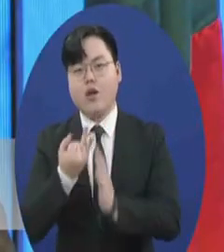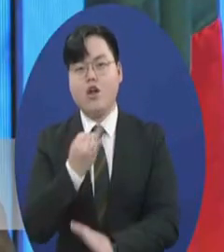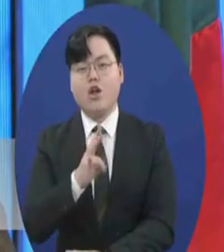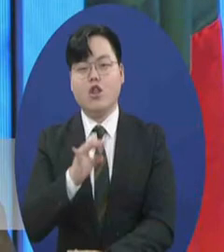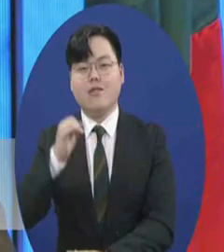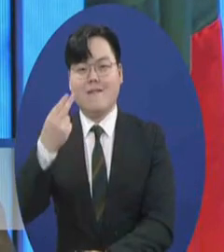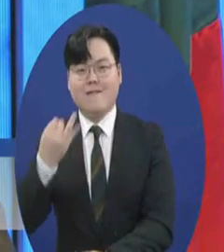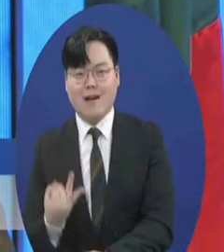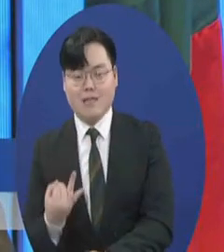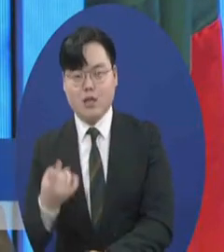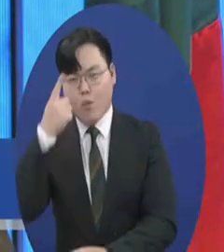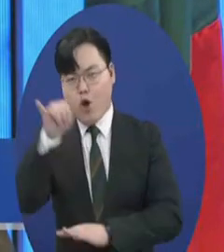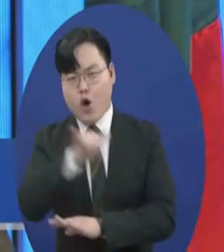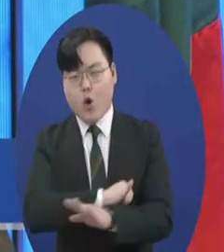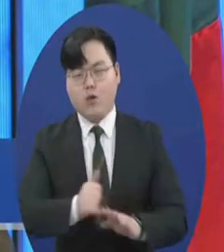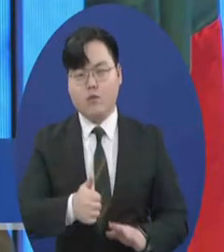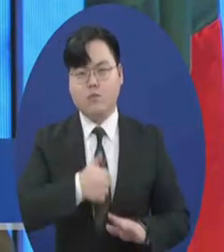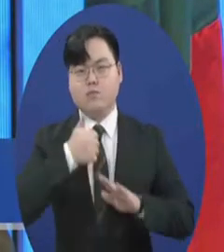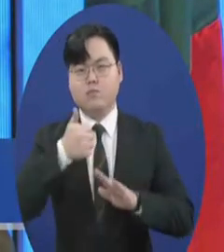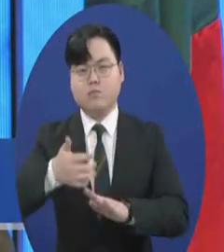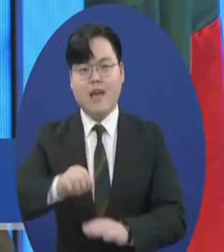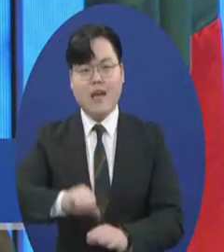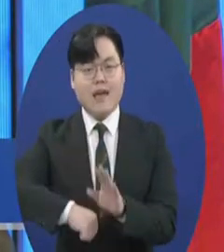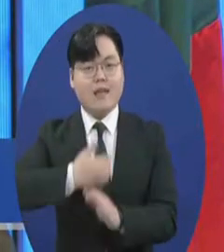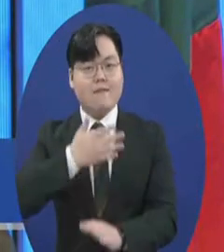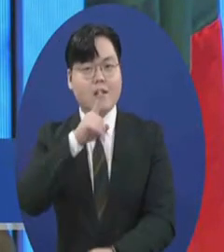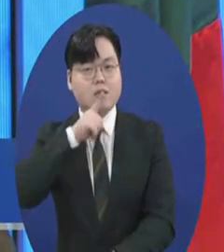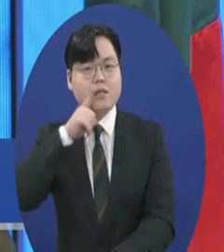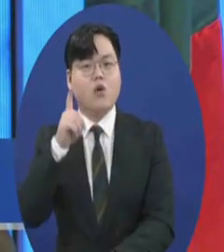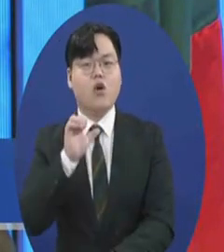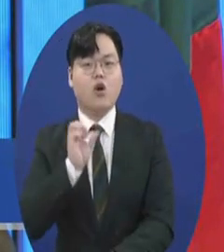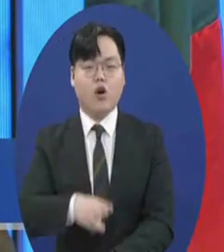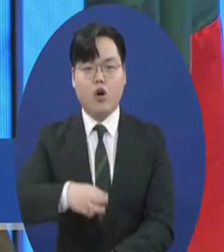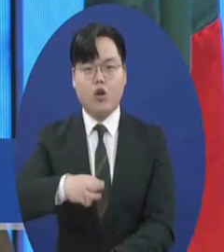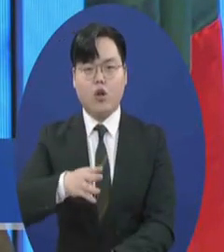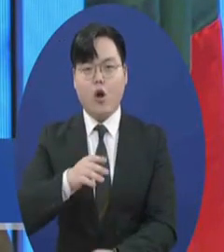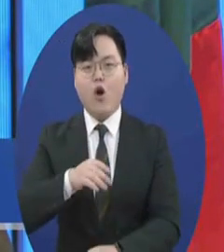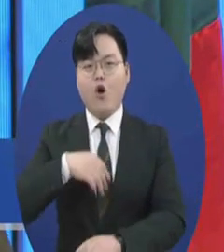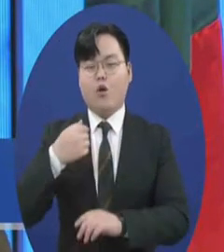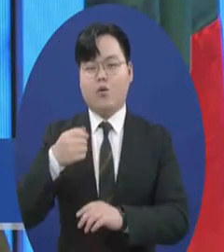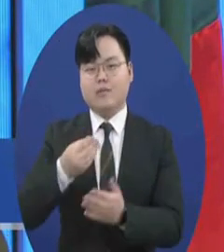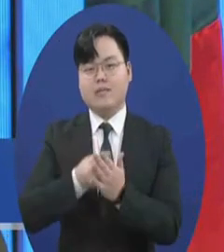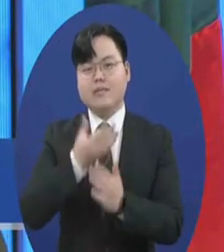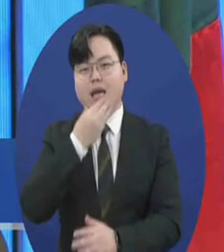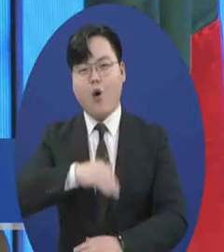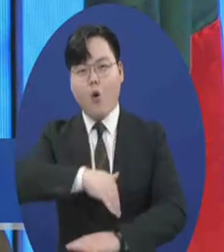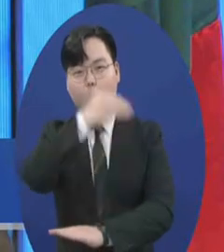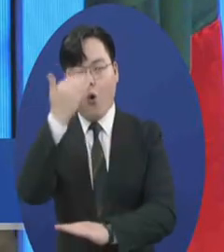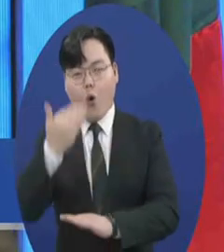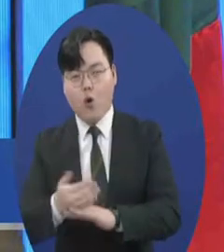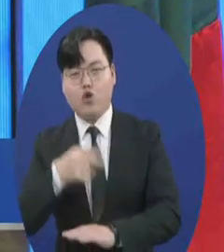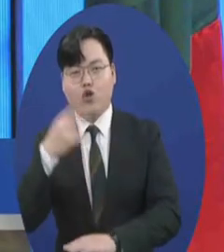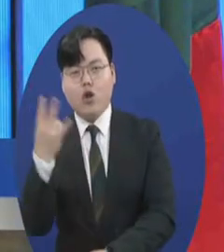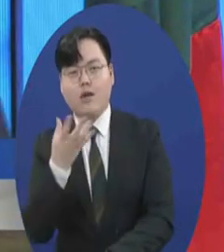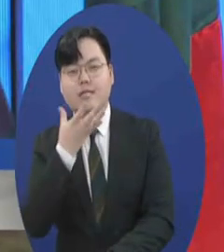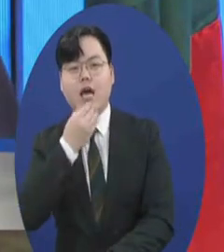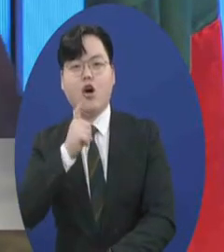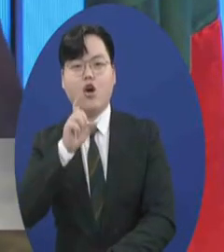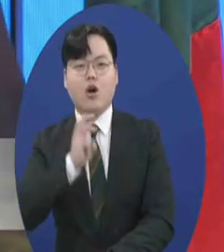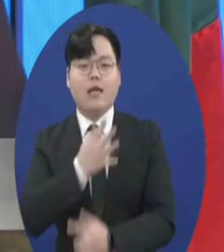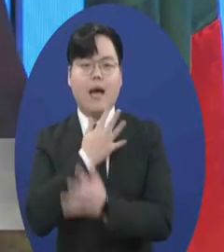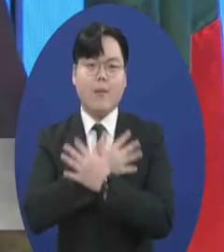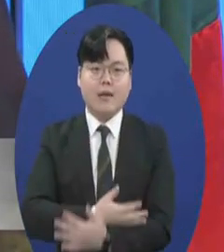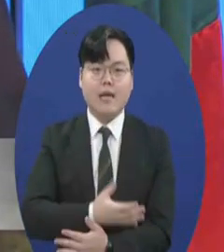инновацор Монгол Улстан ирж хүчтэй залуу хот уусаа хүрэлцсэн ноо хот амар амгалан